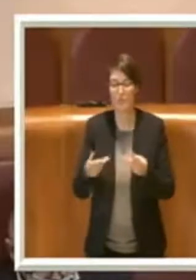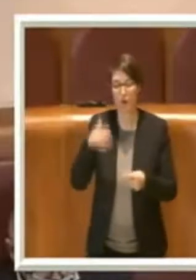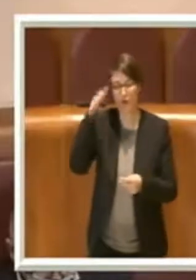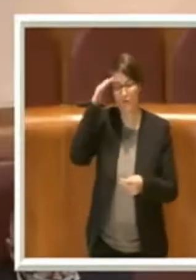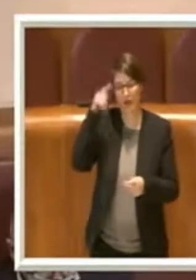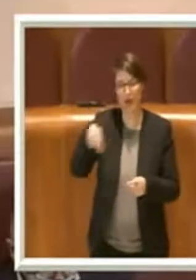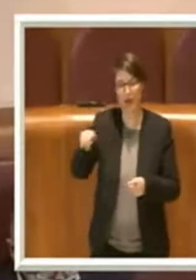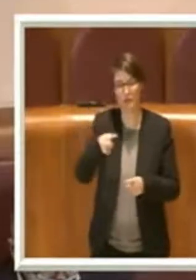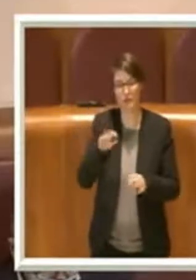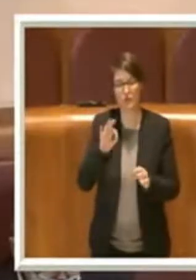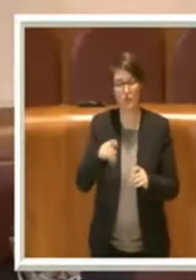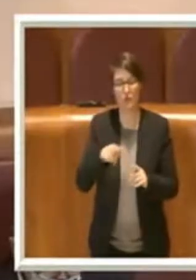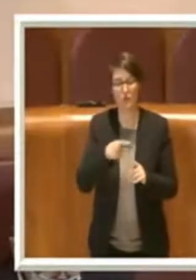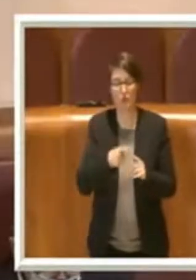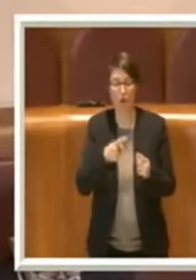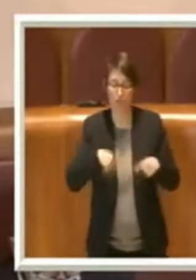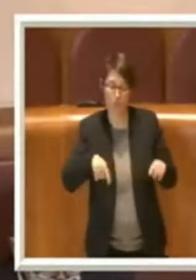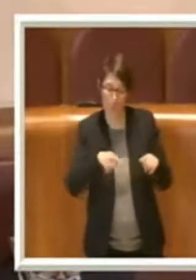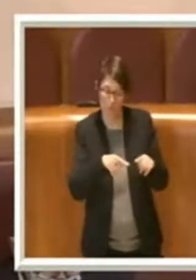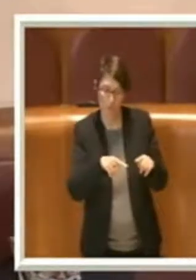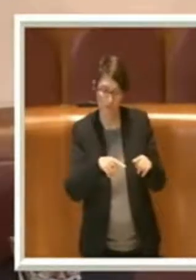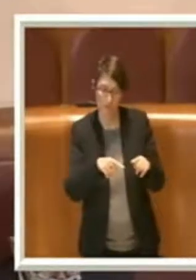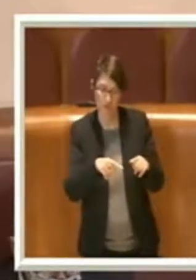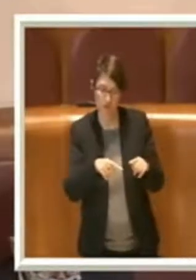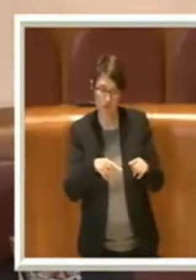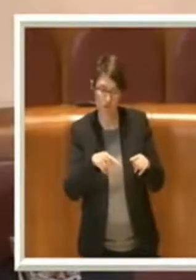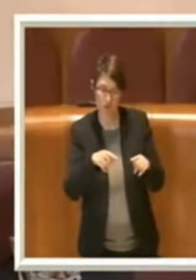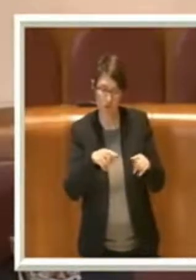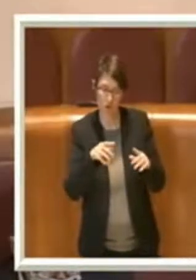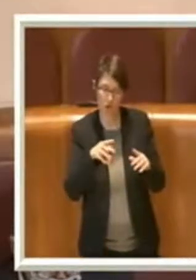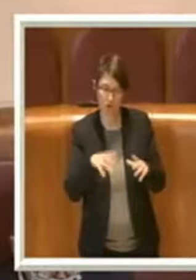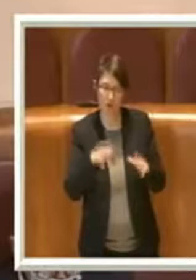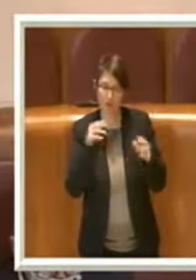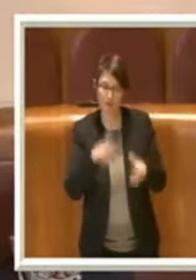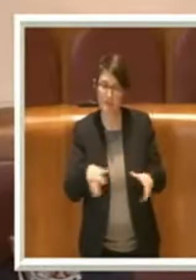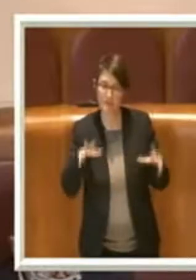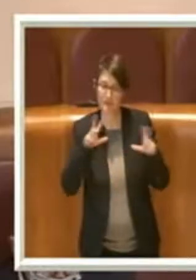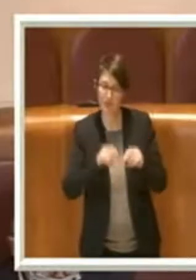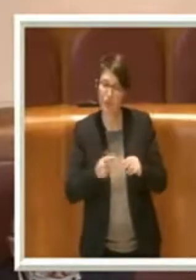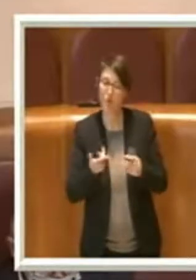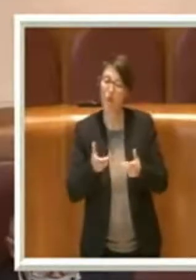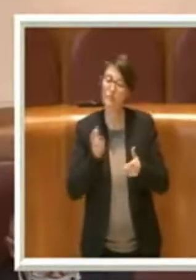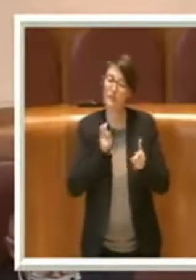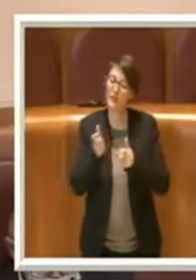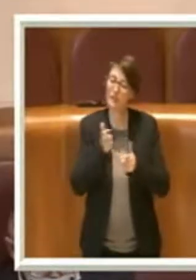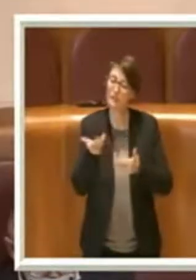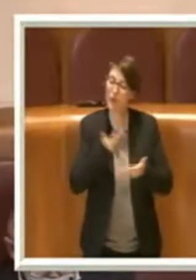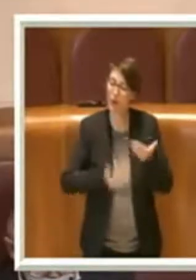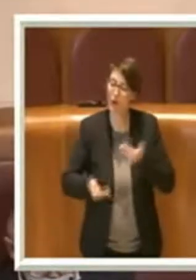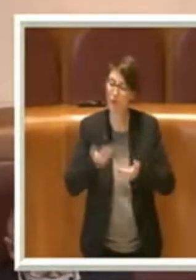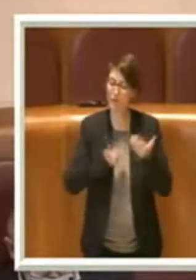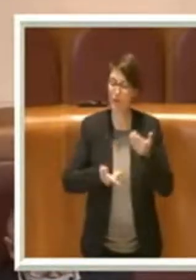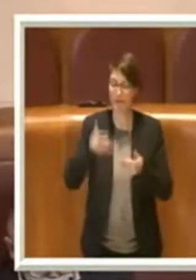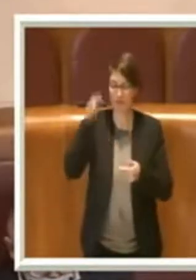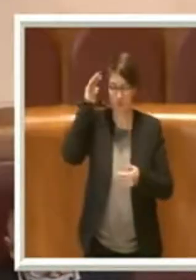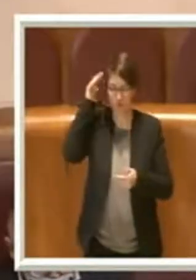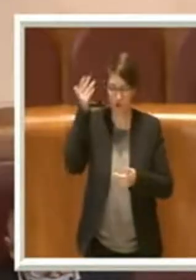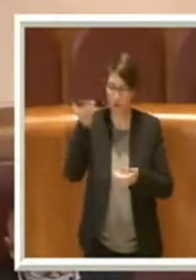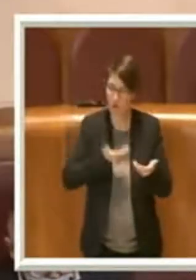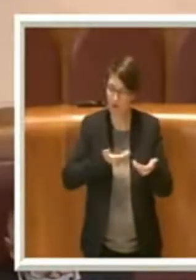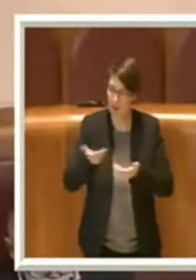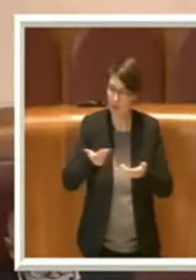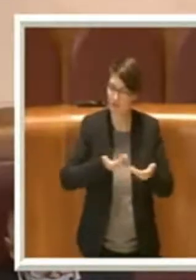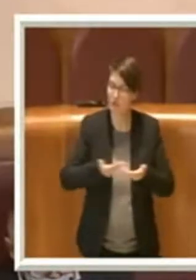Commissione di riniziare un rapporto di collaborazione, di ascolto, di riavvio